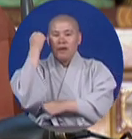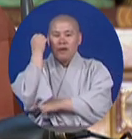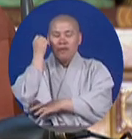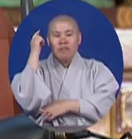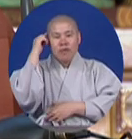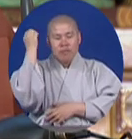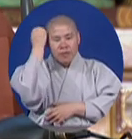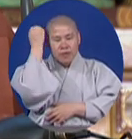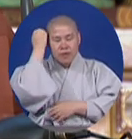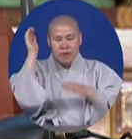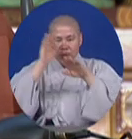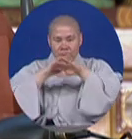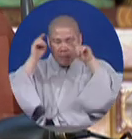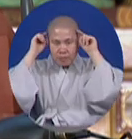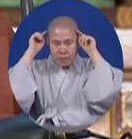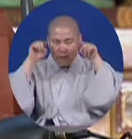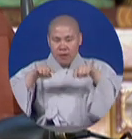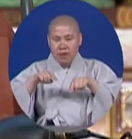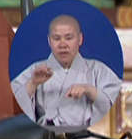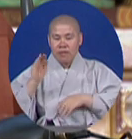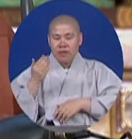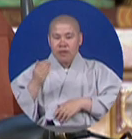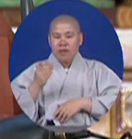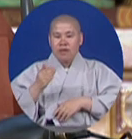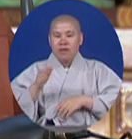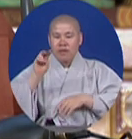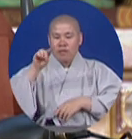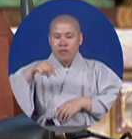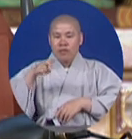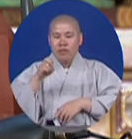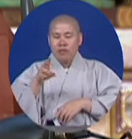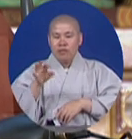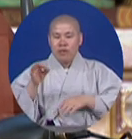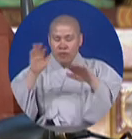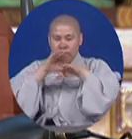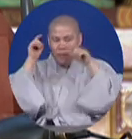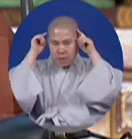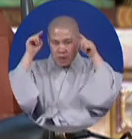그게 무명입니다. 그래서 무명의 특징은 분별을 해요. 나누어요.